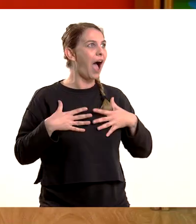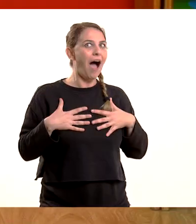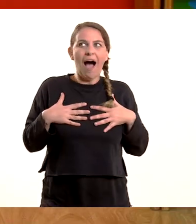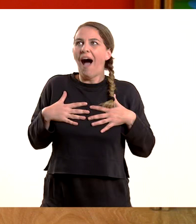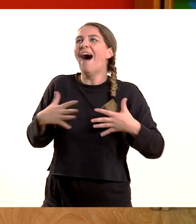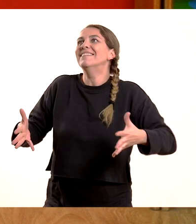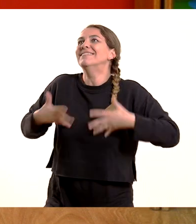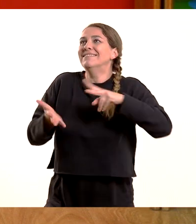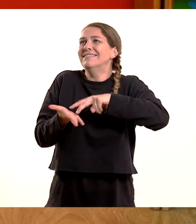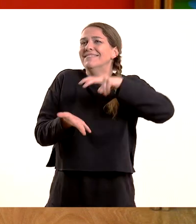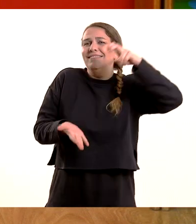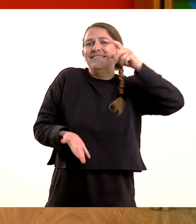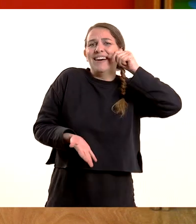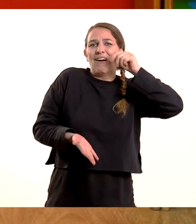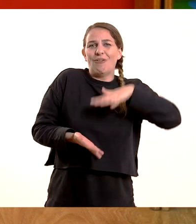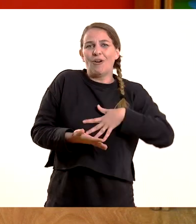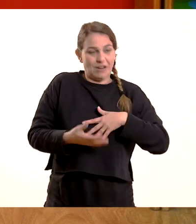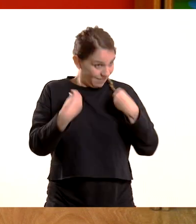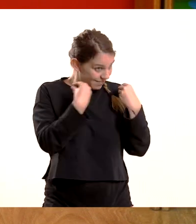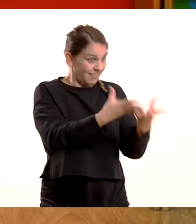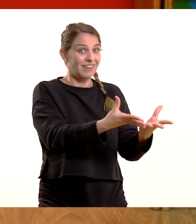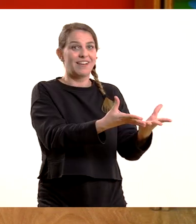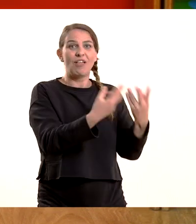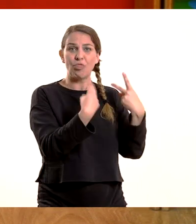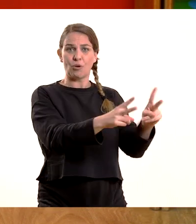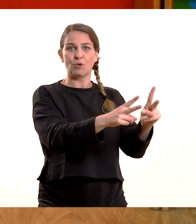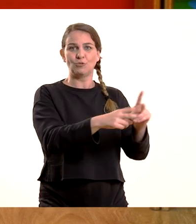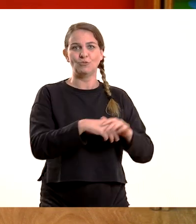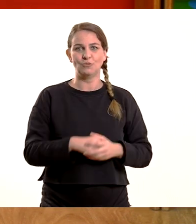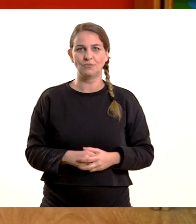χαίρομαι! Είναι δικό σου. Πάρ'το!